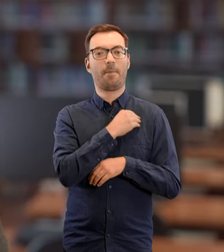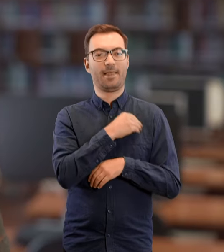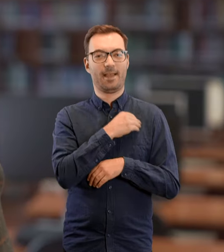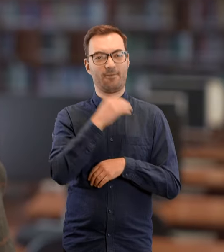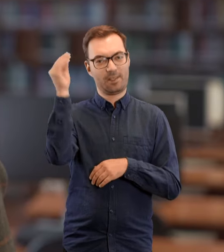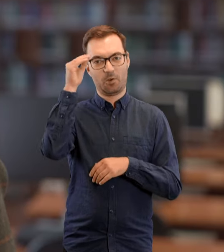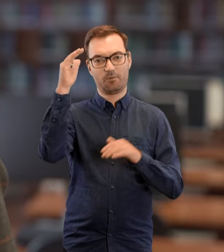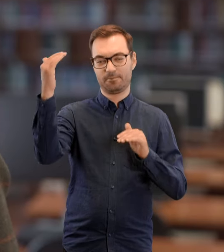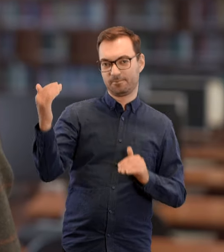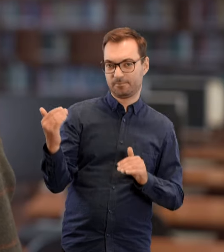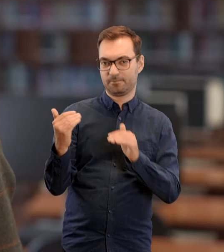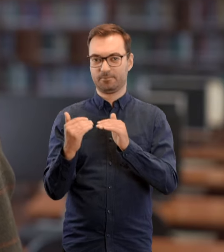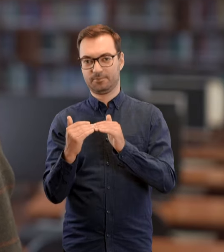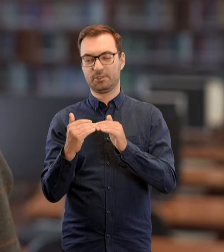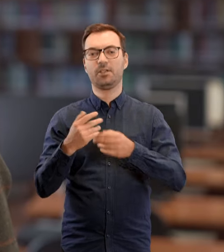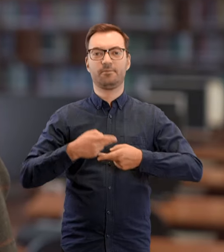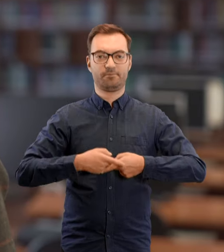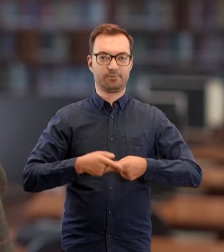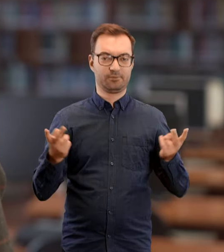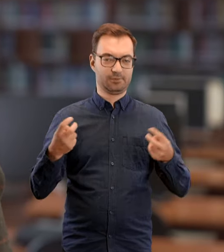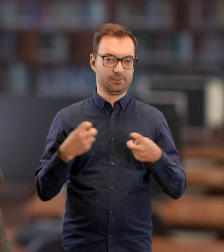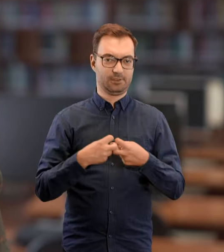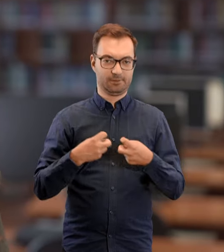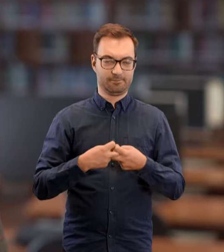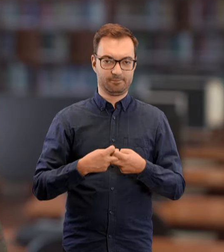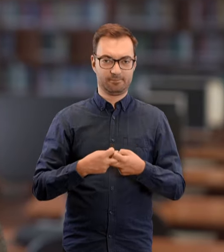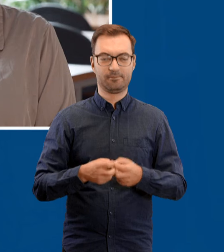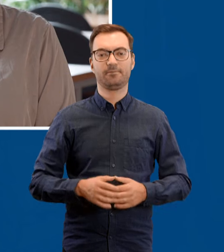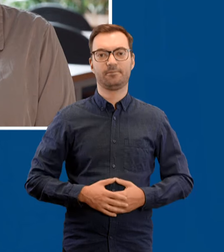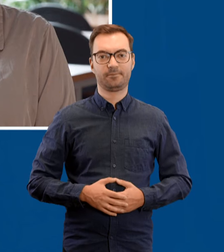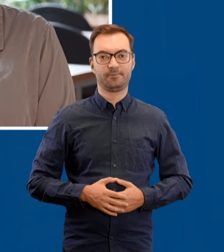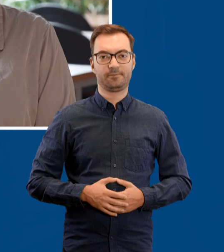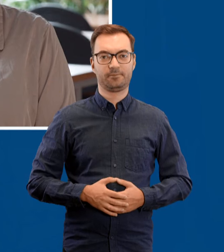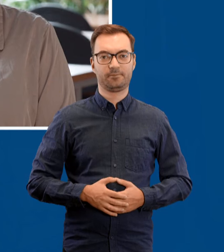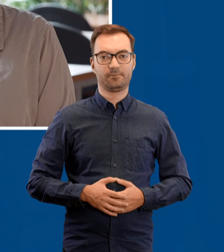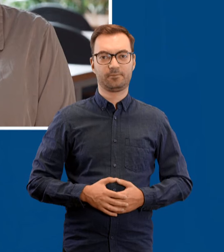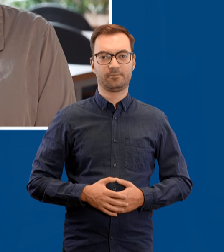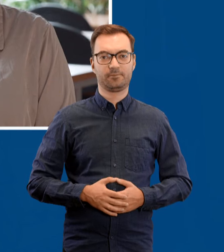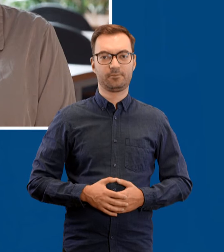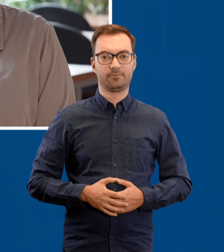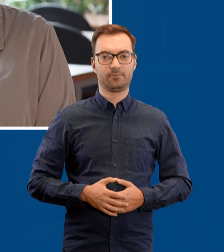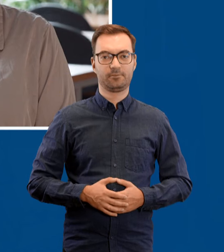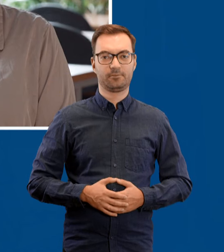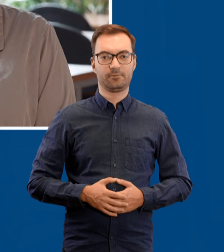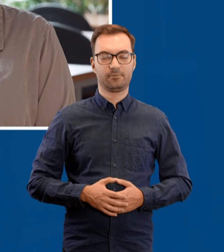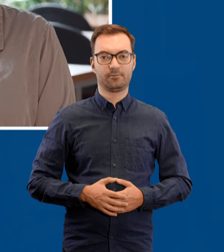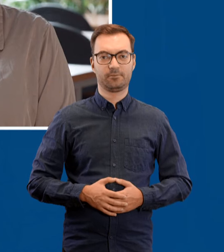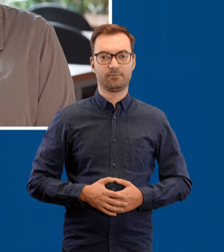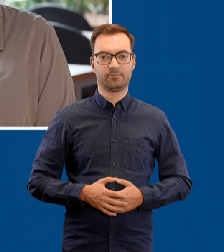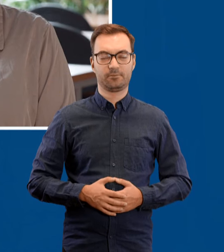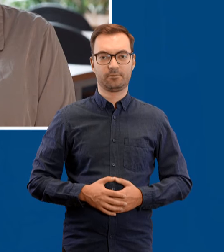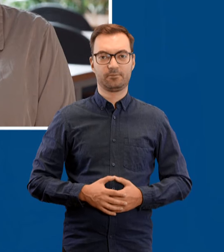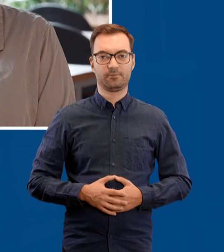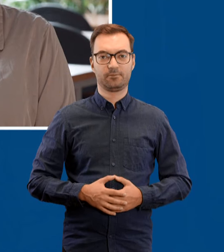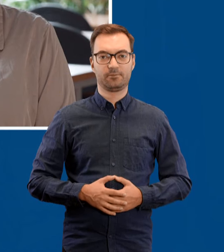dydaktycznych i udostępnienie ich online dla osób ze szczególnymi potrzebami. mówi Julia Tubek, studentka